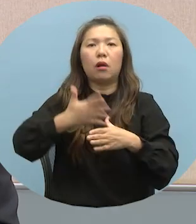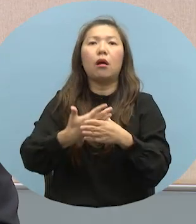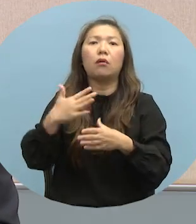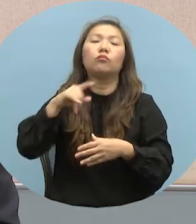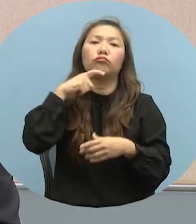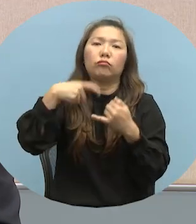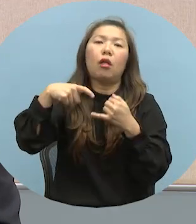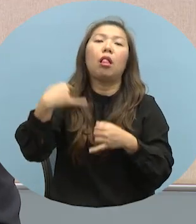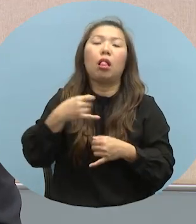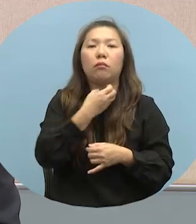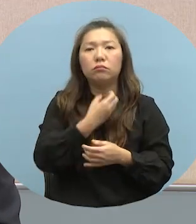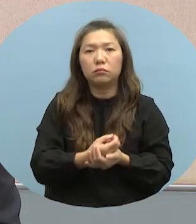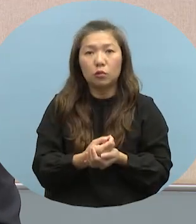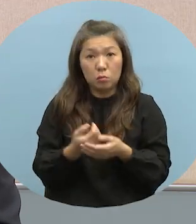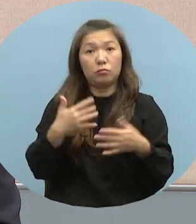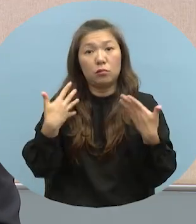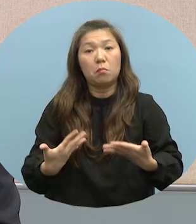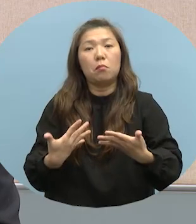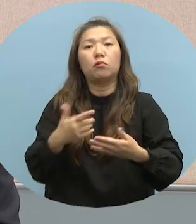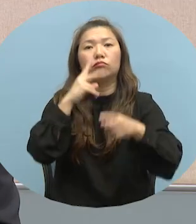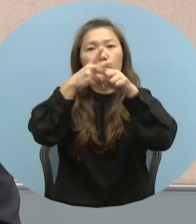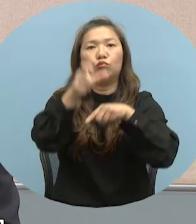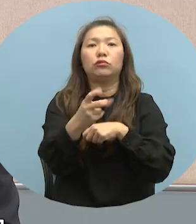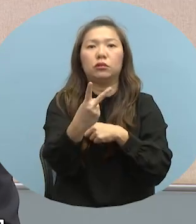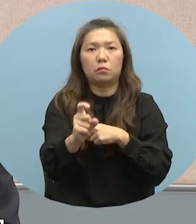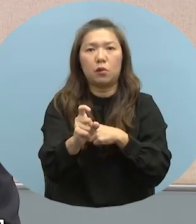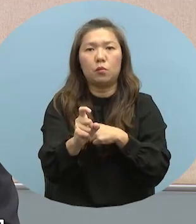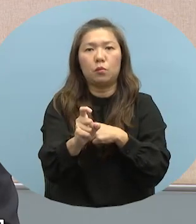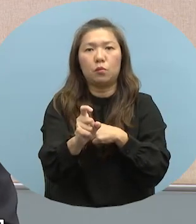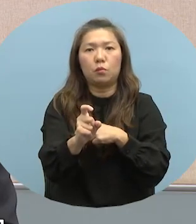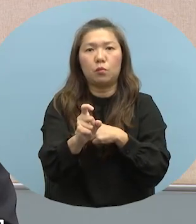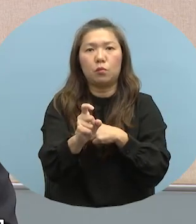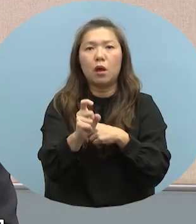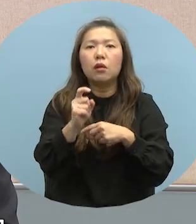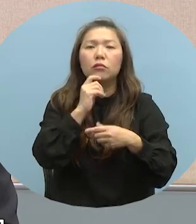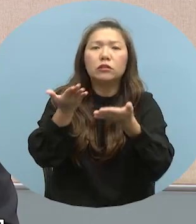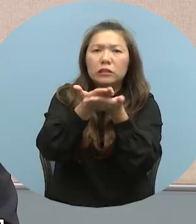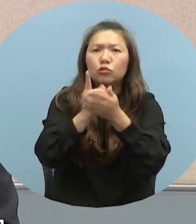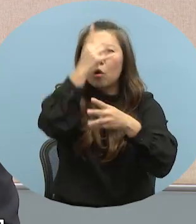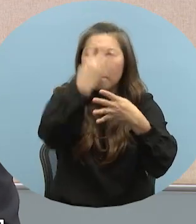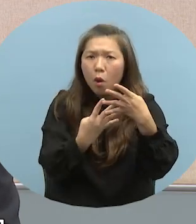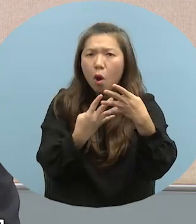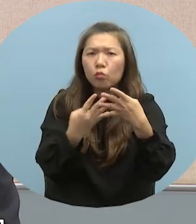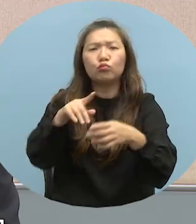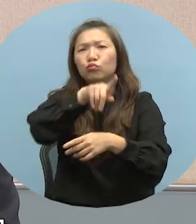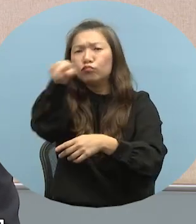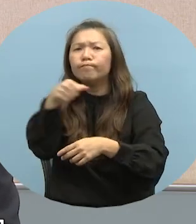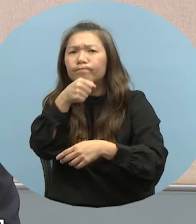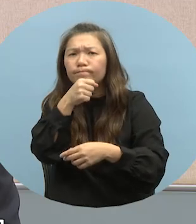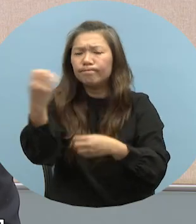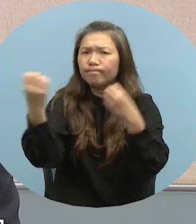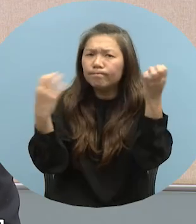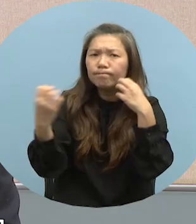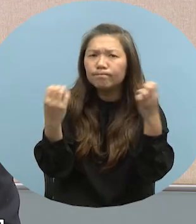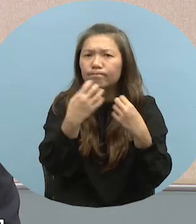佢，嗱並且今日咧，即係12月29日咧，係透過一啲嘅社交媒體啦，同埋各位傳媒朋友亦